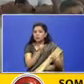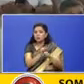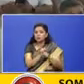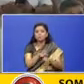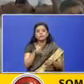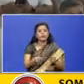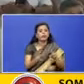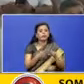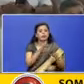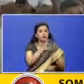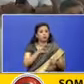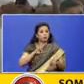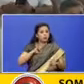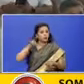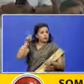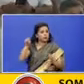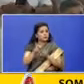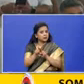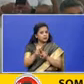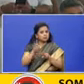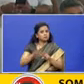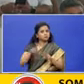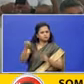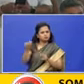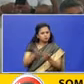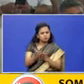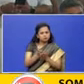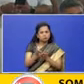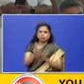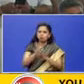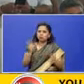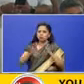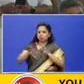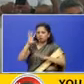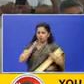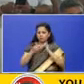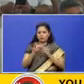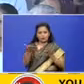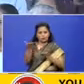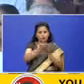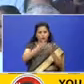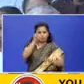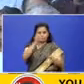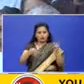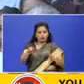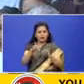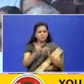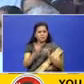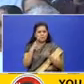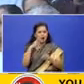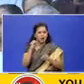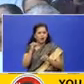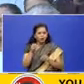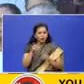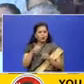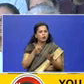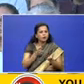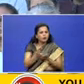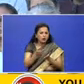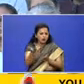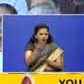त्रिपुरा के कुछ गांवों ने भी बड़ी अच्छी सीख दी है। आप लोगों ने बायो विलेज तो जरूर सुना